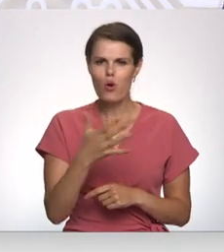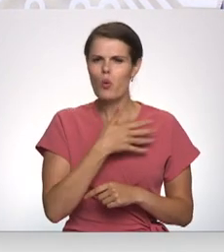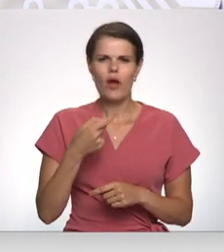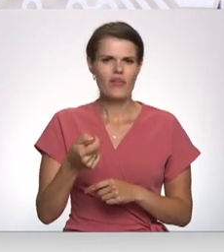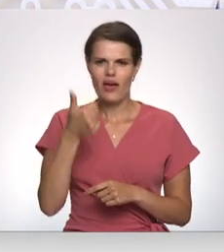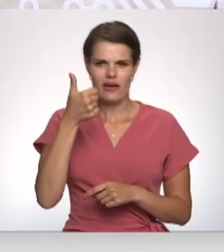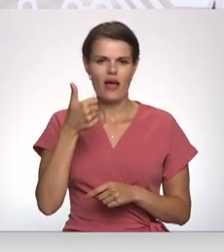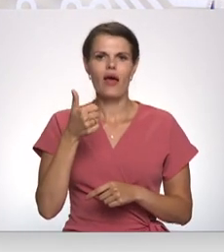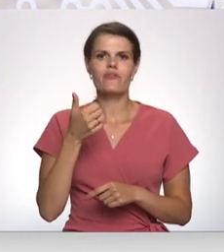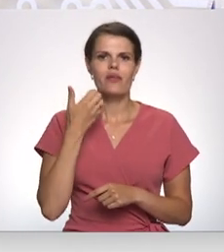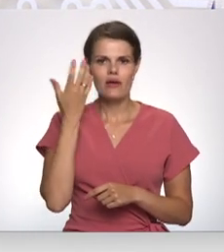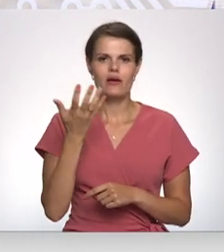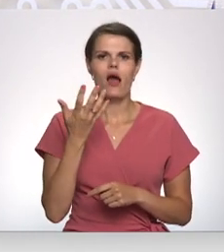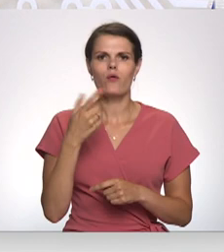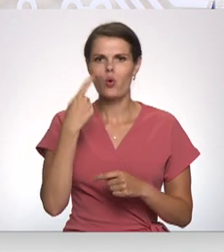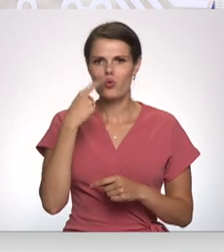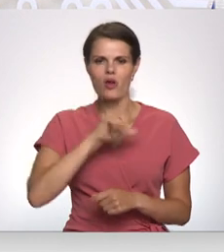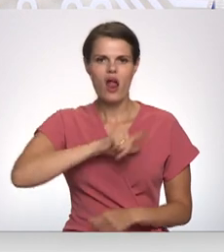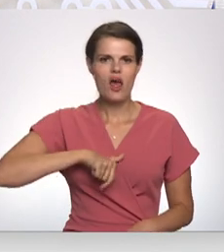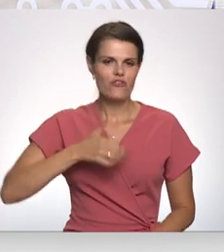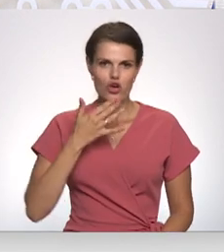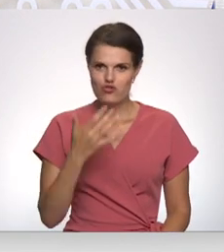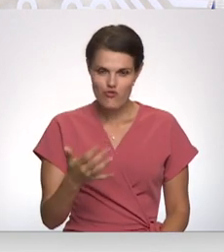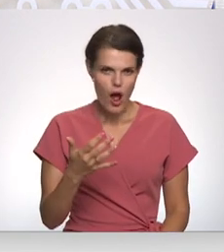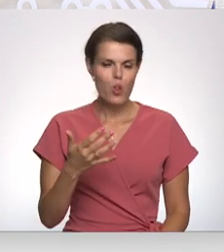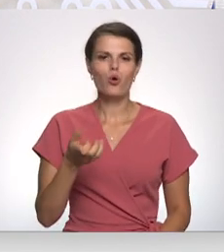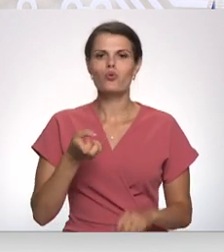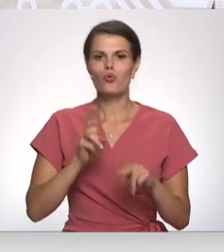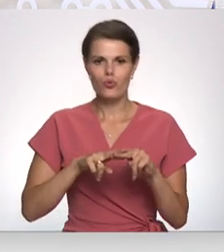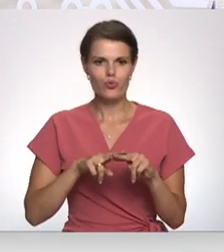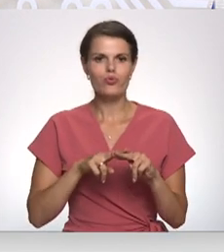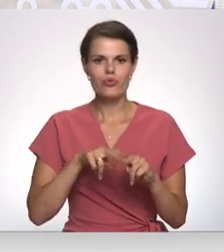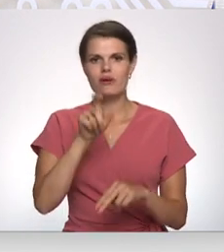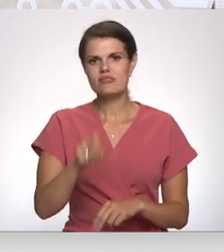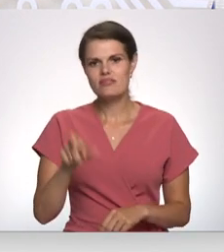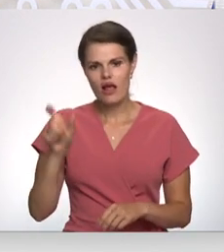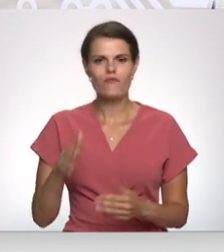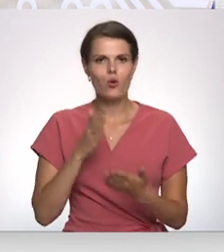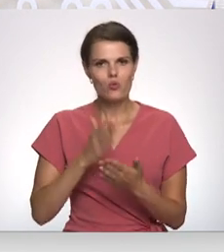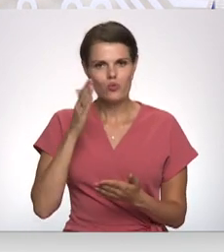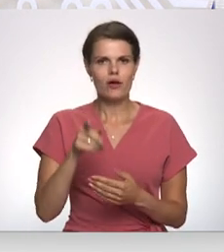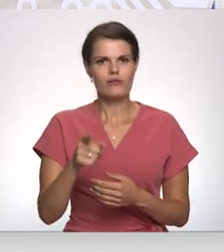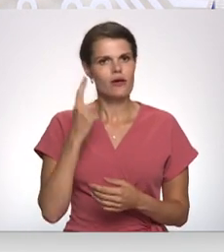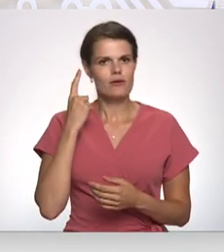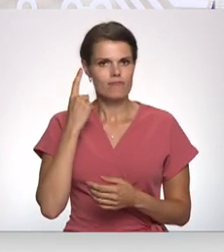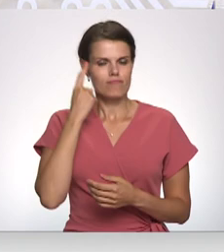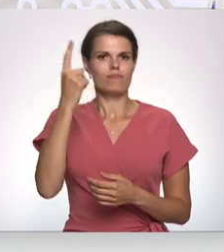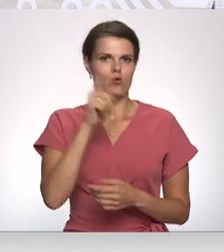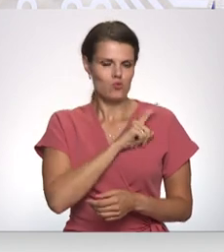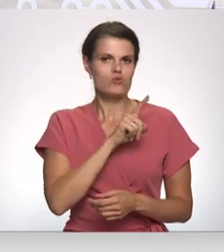reti gadījumi ir, kad lauzītā latviešu valodā. Un iedzīvotājiem noteikti tas ir viens no instrumentiem,